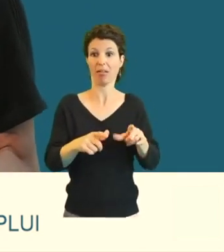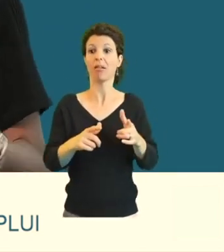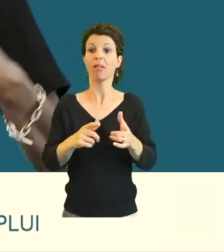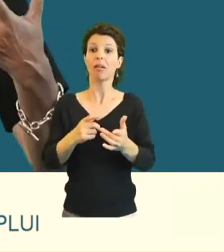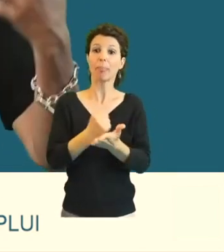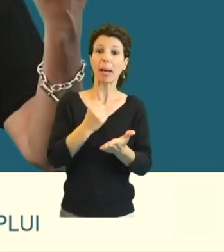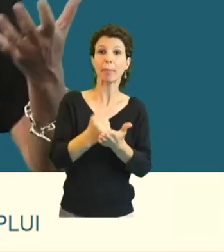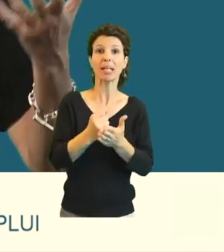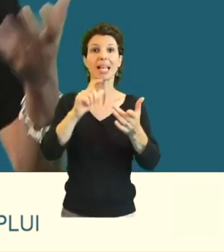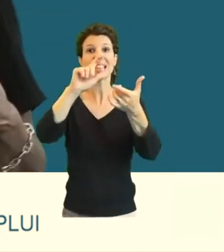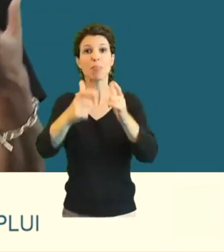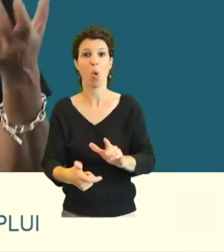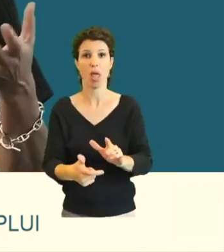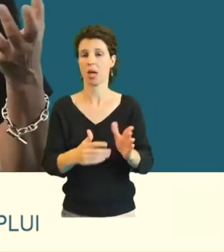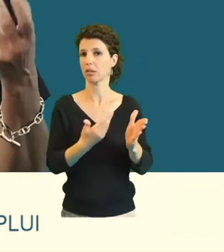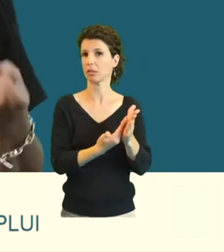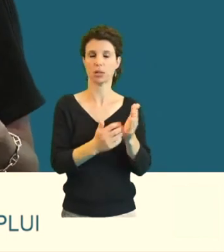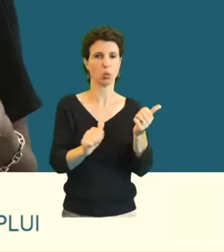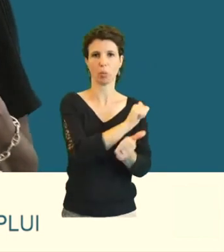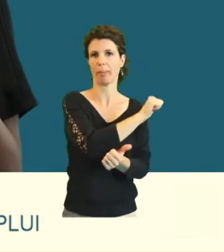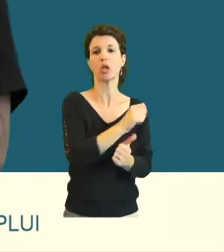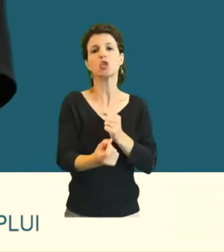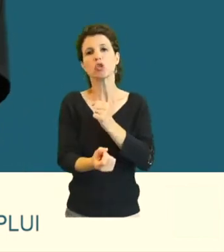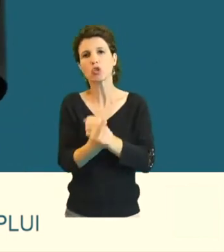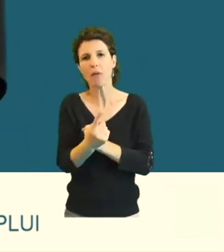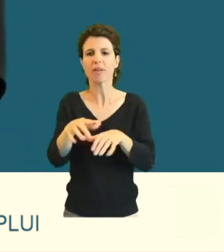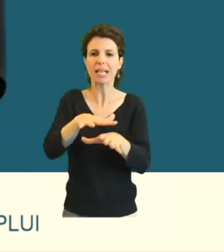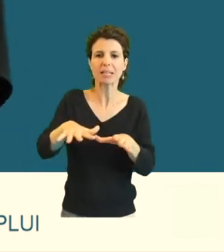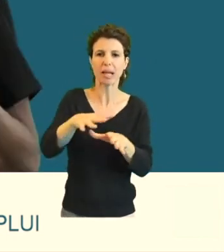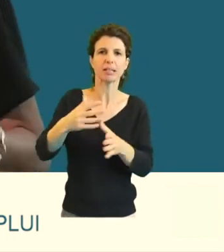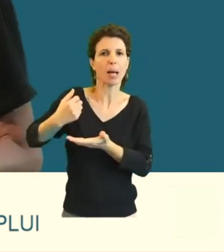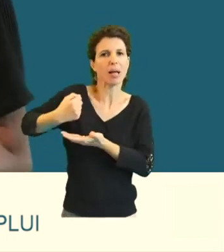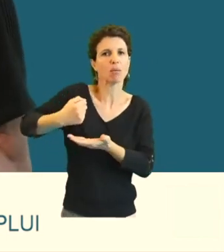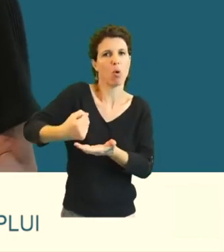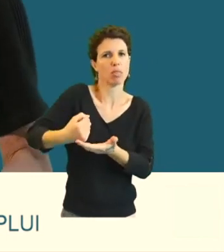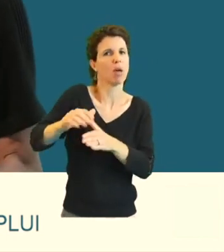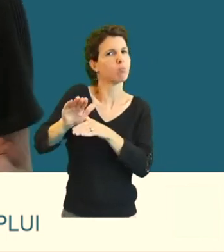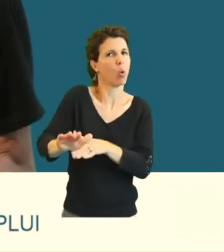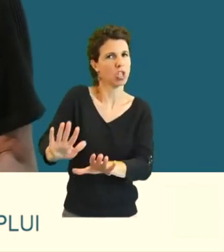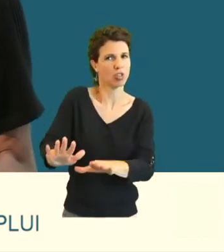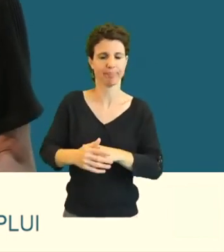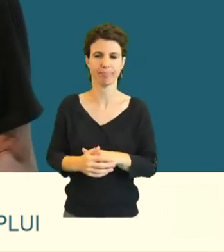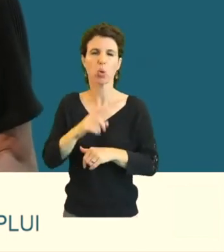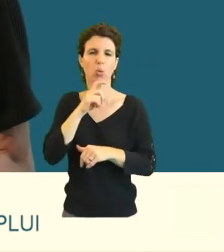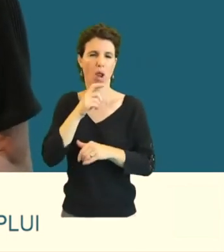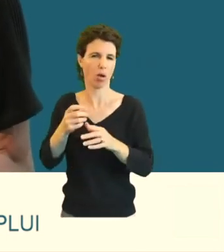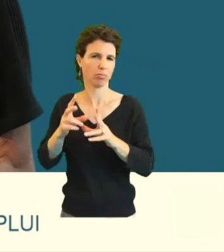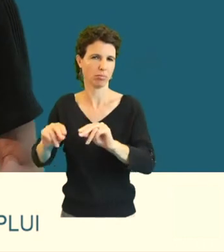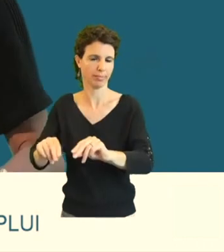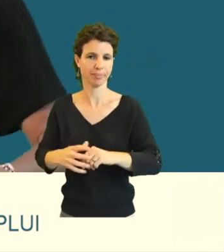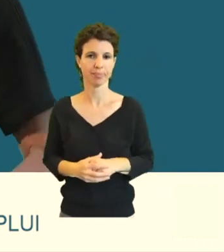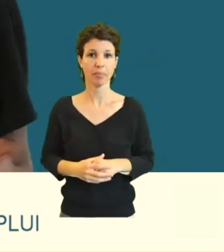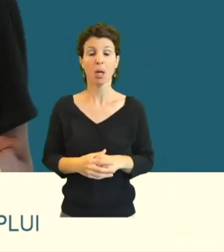communes, en dehors des espaces patrimoniaux protégés, mais je développerai tout à l'heure. Par mesure de simplification,